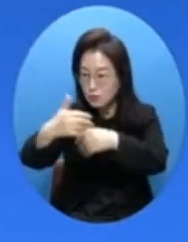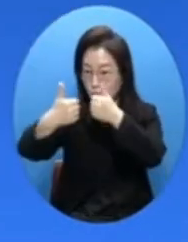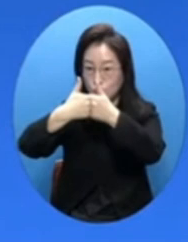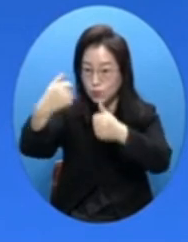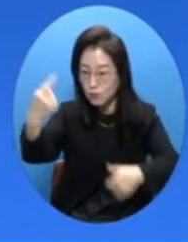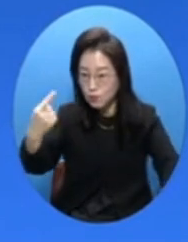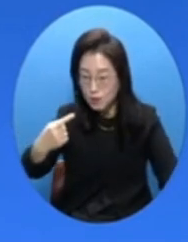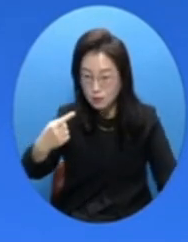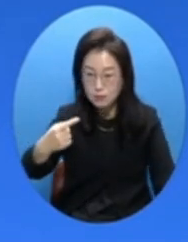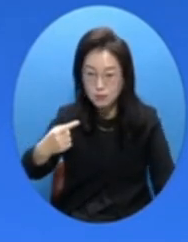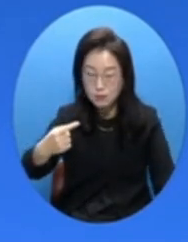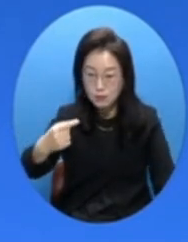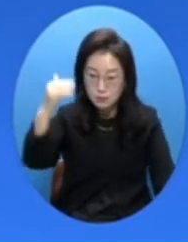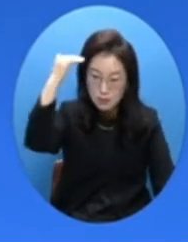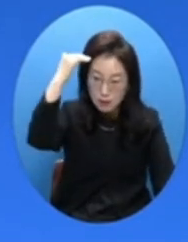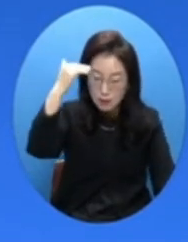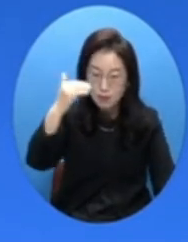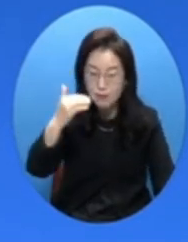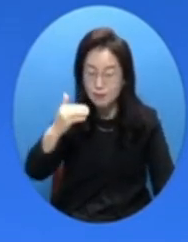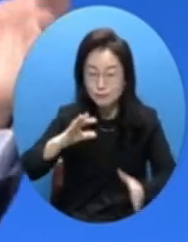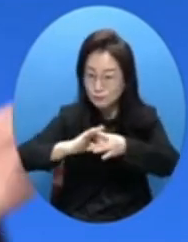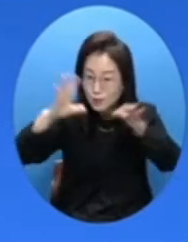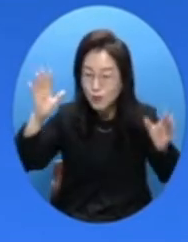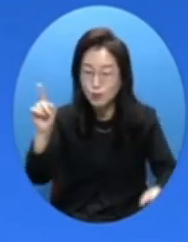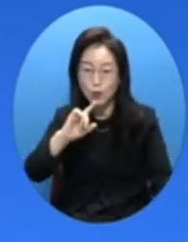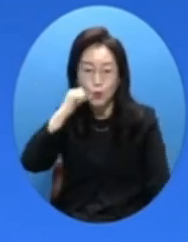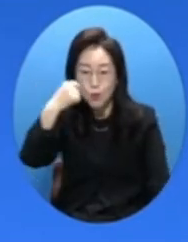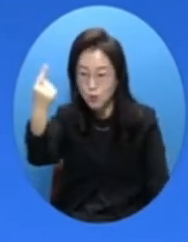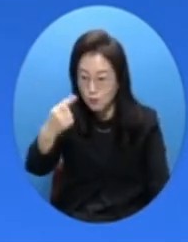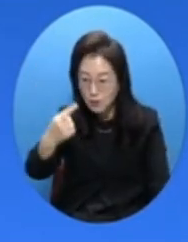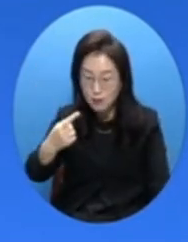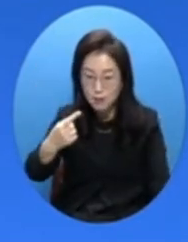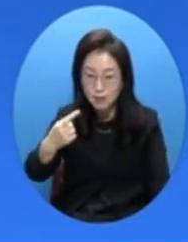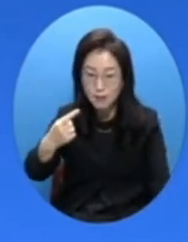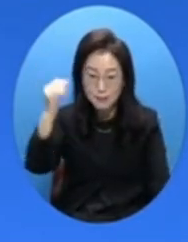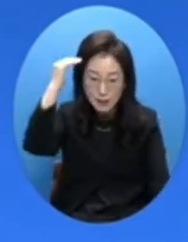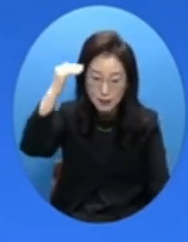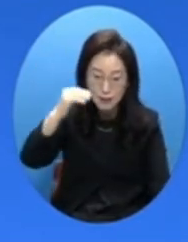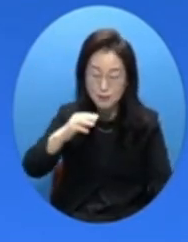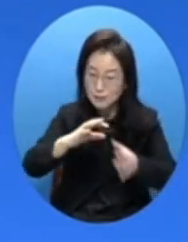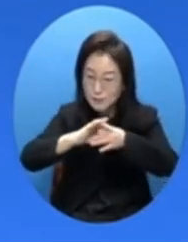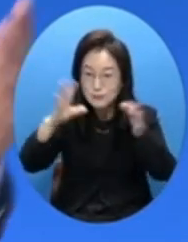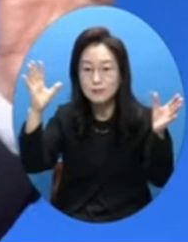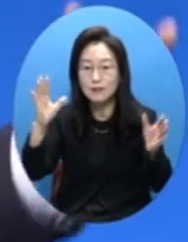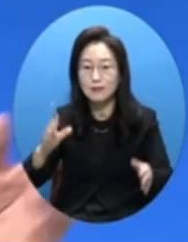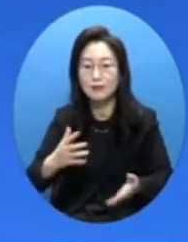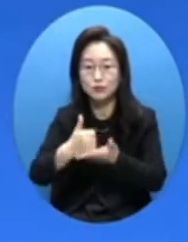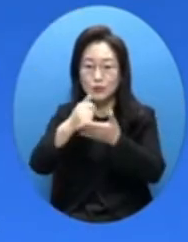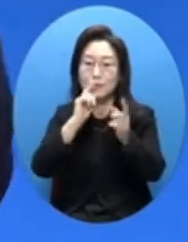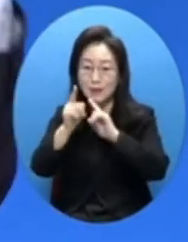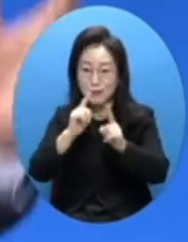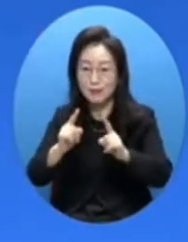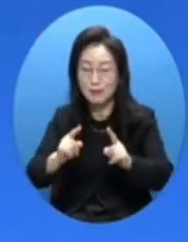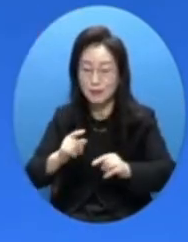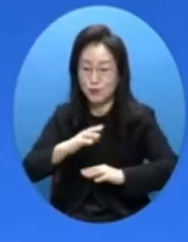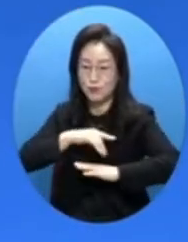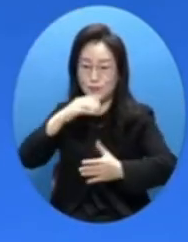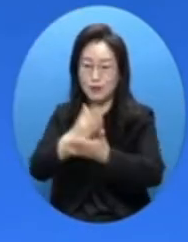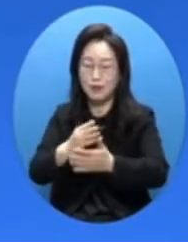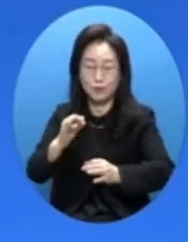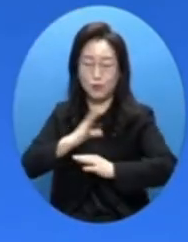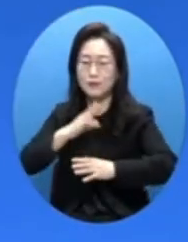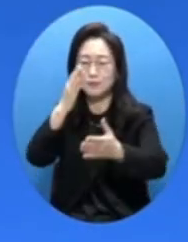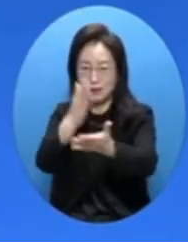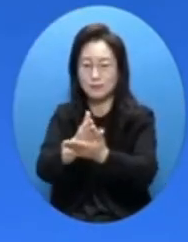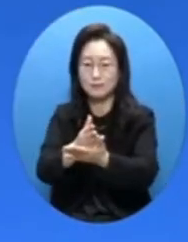앞에 우리를 기다리고 있다고 할지라도 어떤 어려움이 우리 앞에 기다렸다고 할지라도 주님 말씀하십니다. 두려워 말며 놀라지